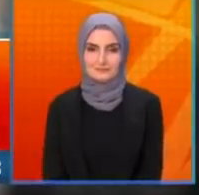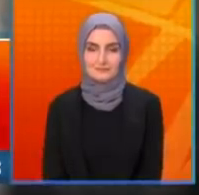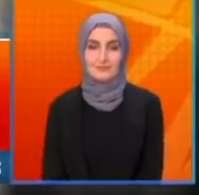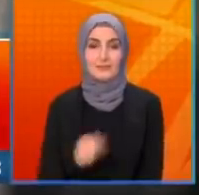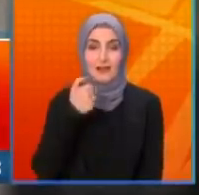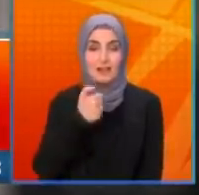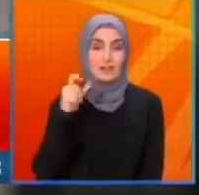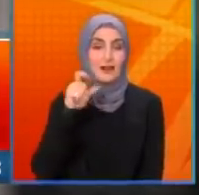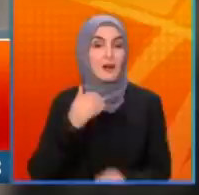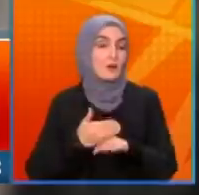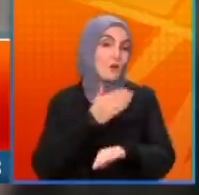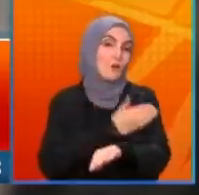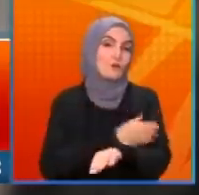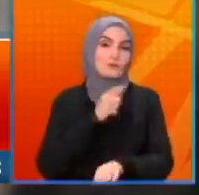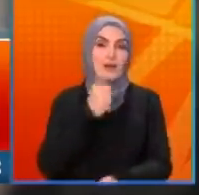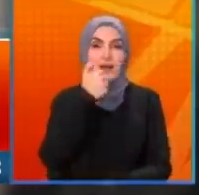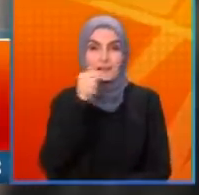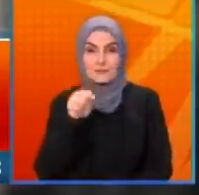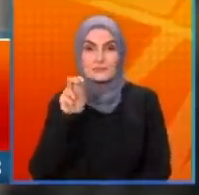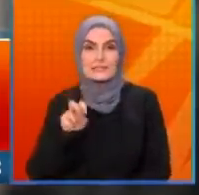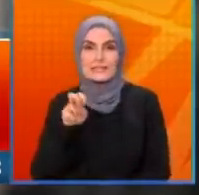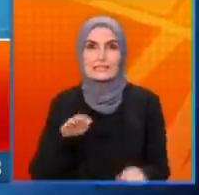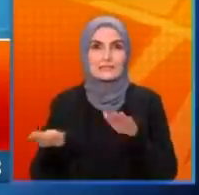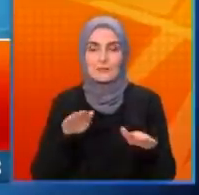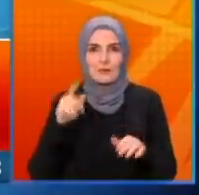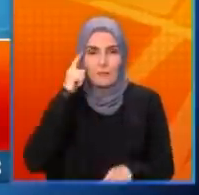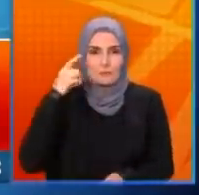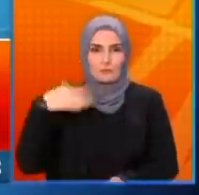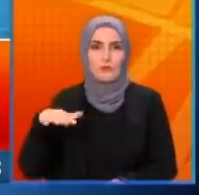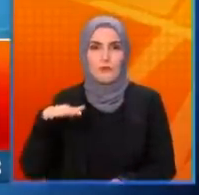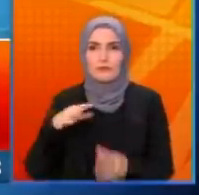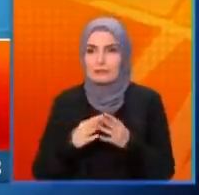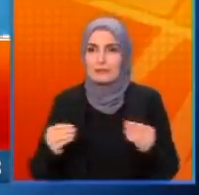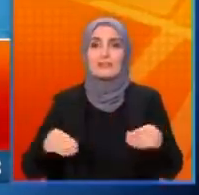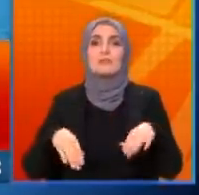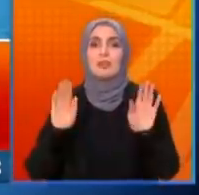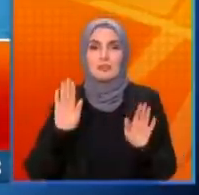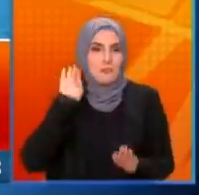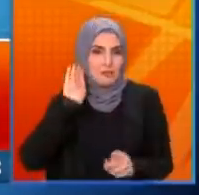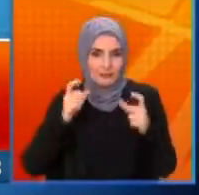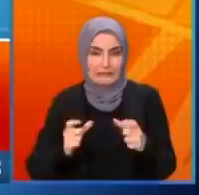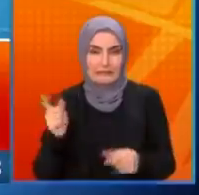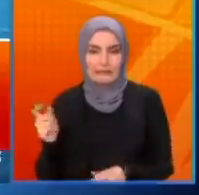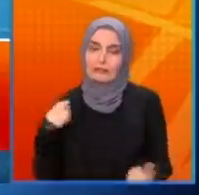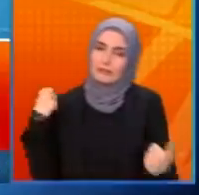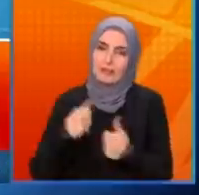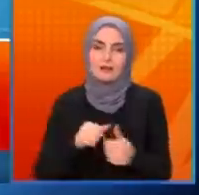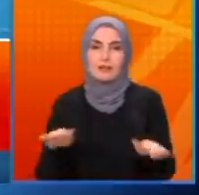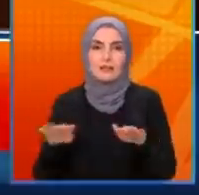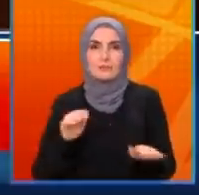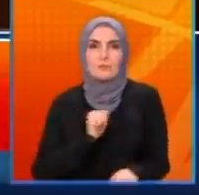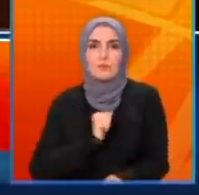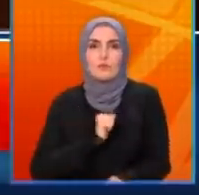6 ay önceki 6,8'lik depremin şokunu daha üzerinden atamayan Malatya bir kez daha deprem